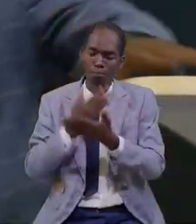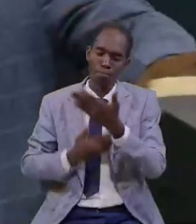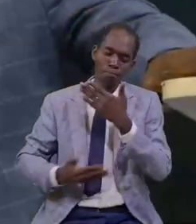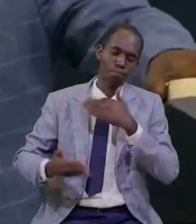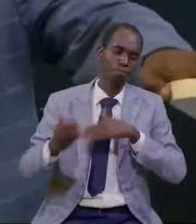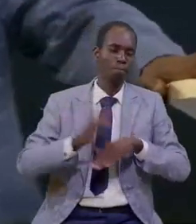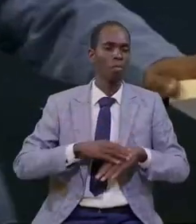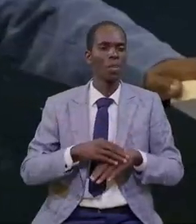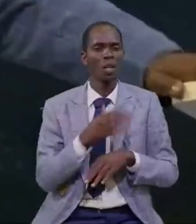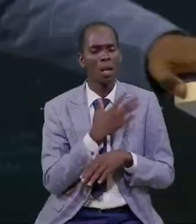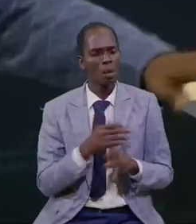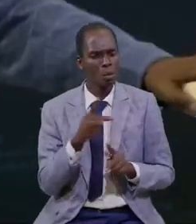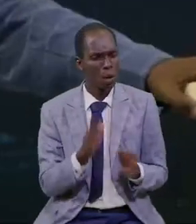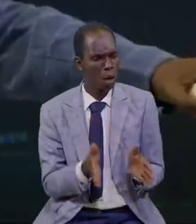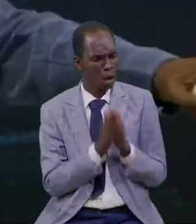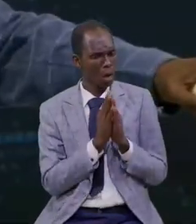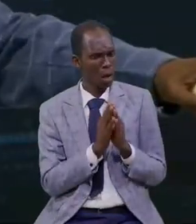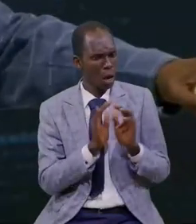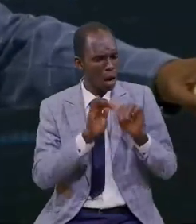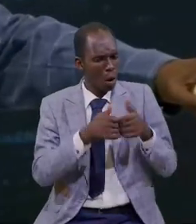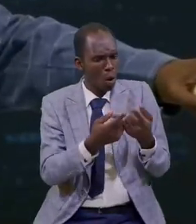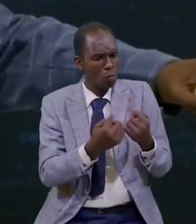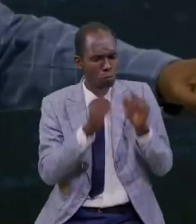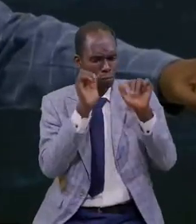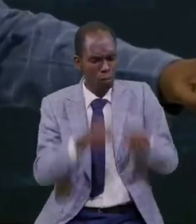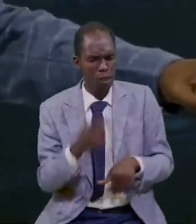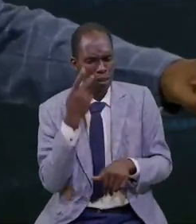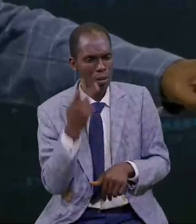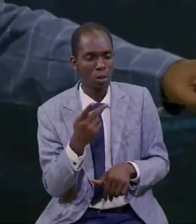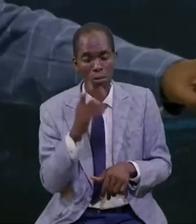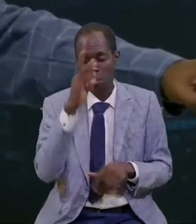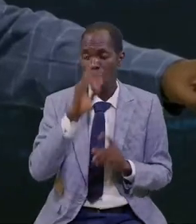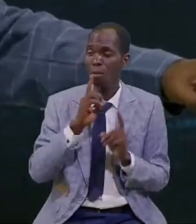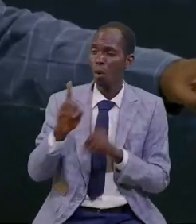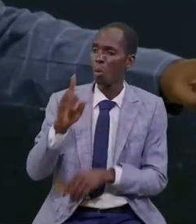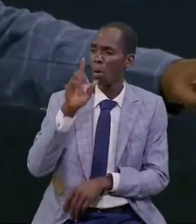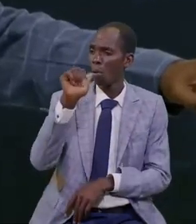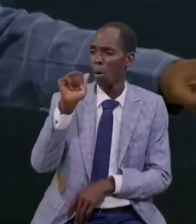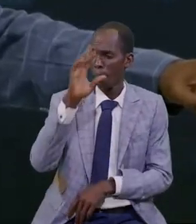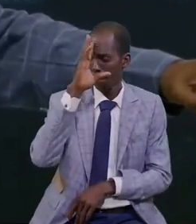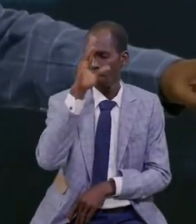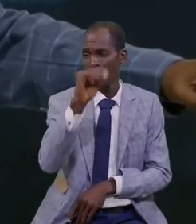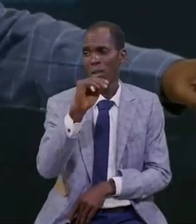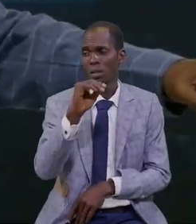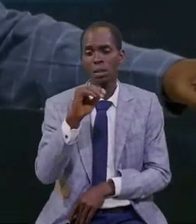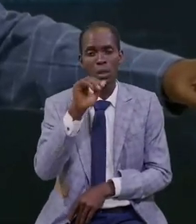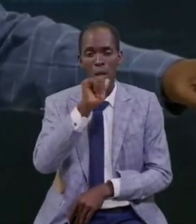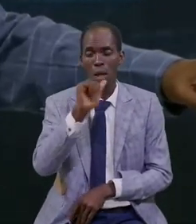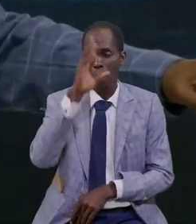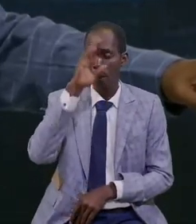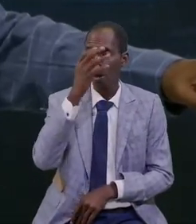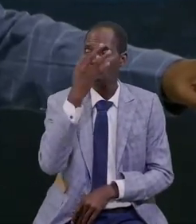demandé comment est-ce que tu vois maintenant il dit un homme l'homme de